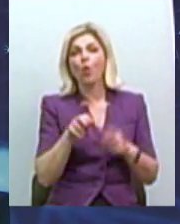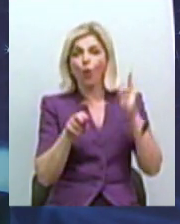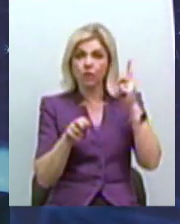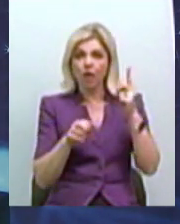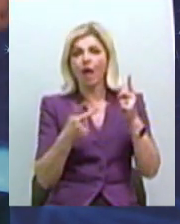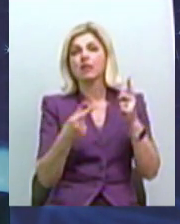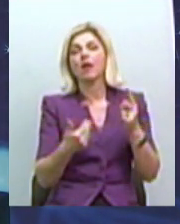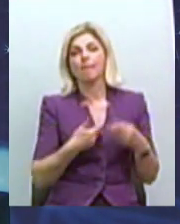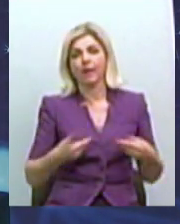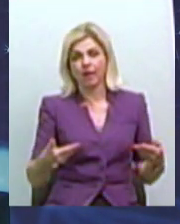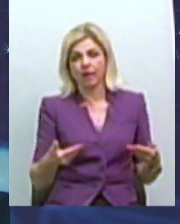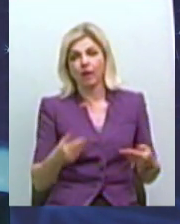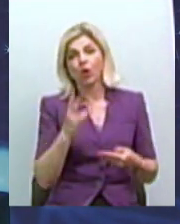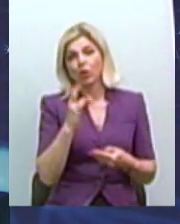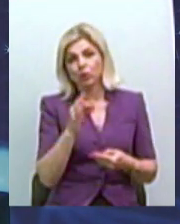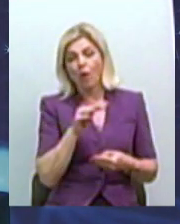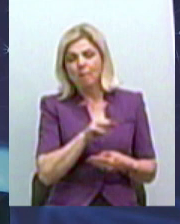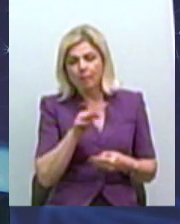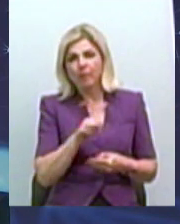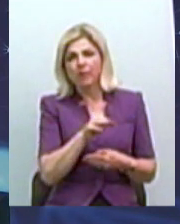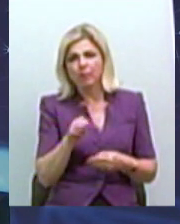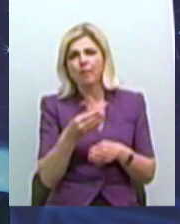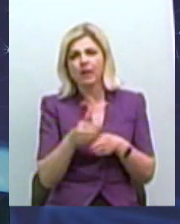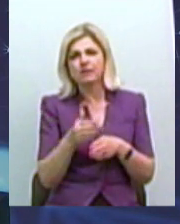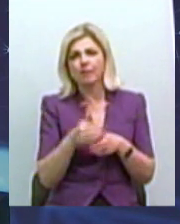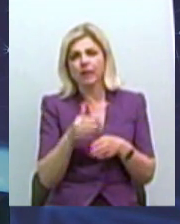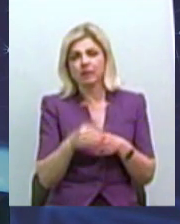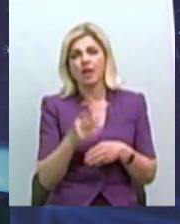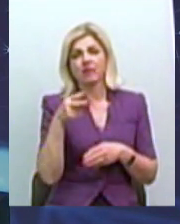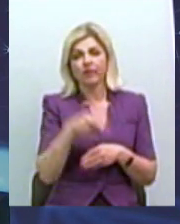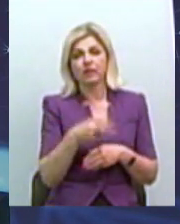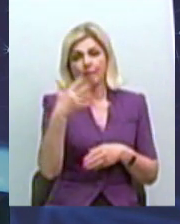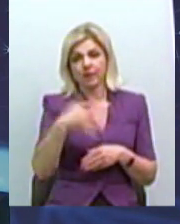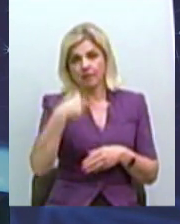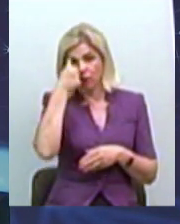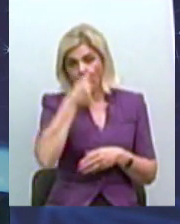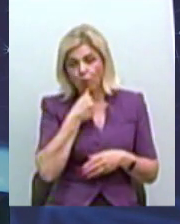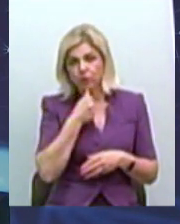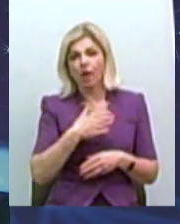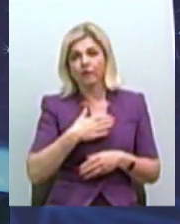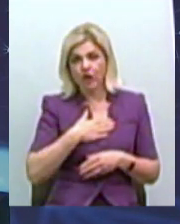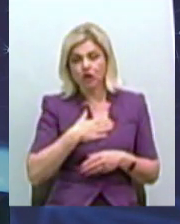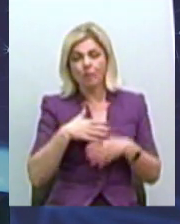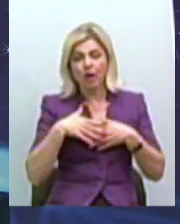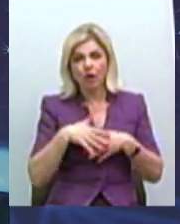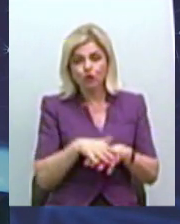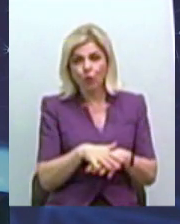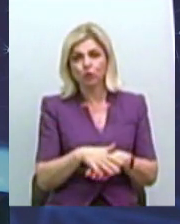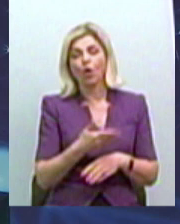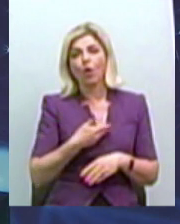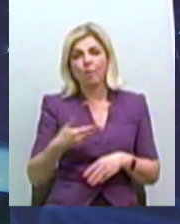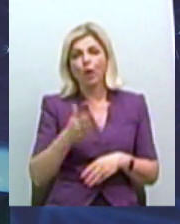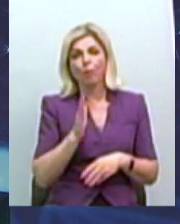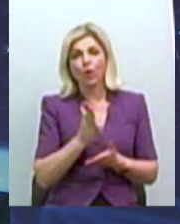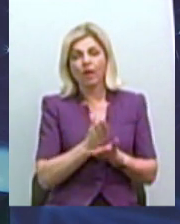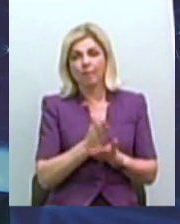Но тоже вот миллиметр за миллиметром, но к тому же 2050 году, по нашим уже расчетам, мы будем иметь